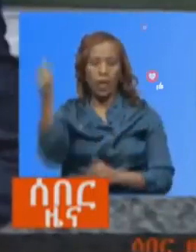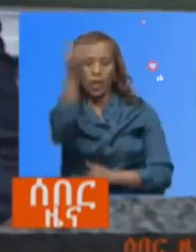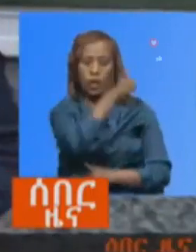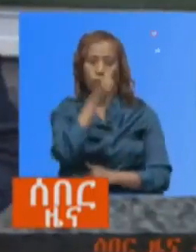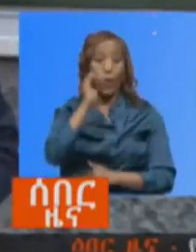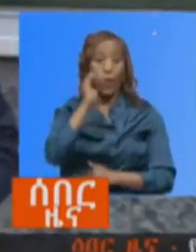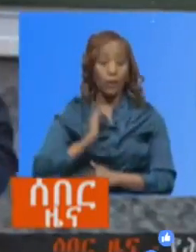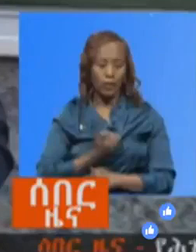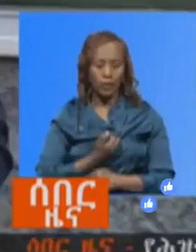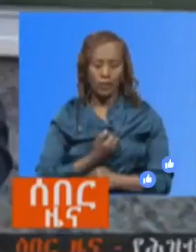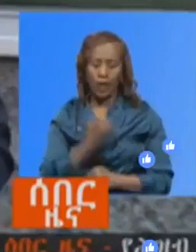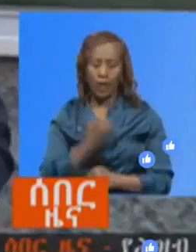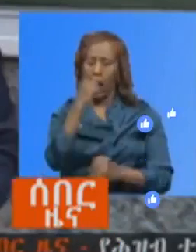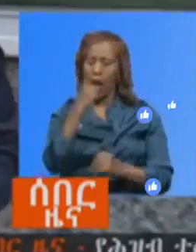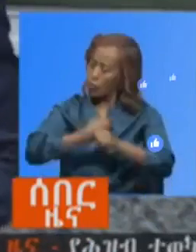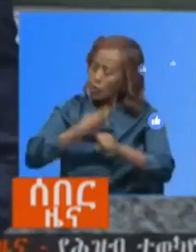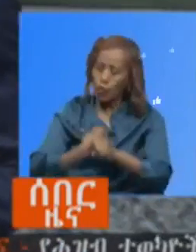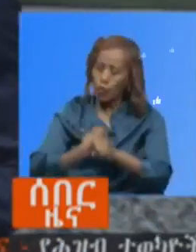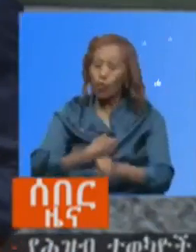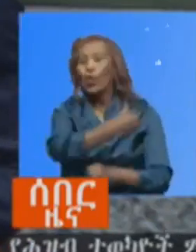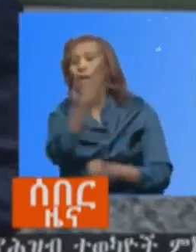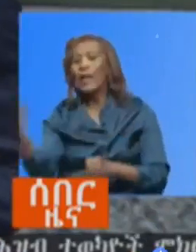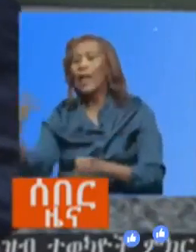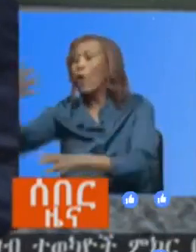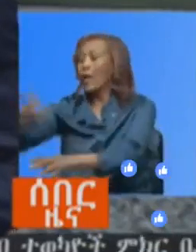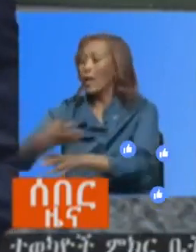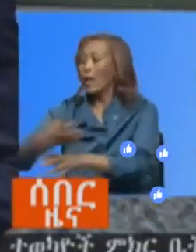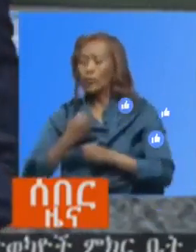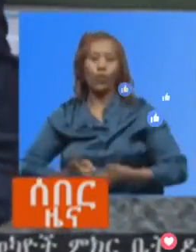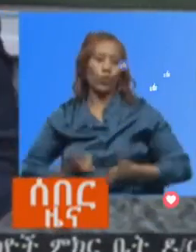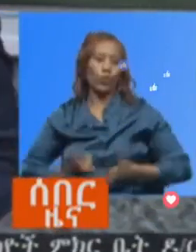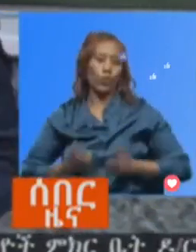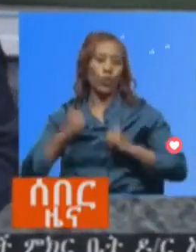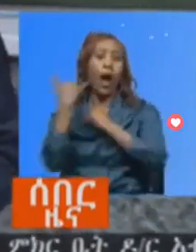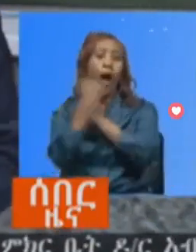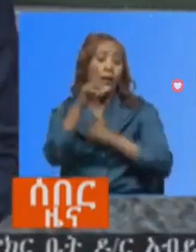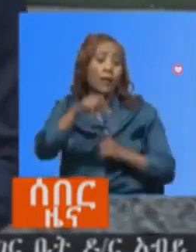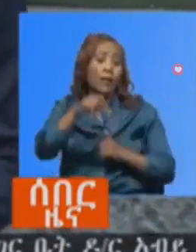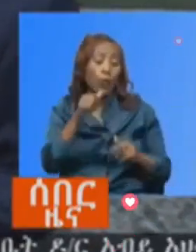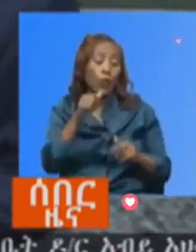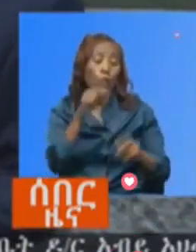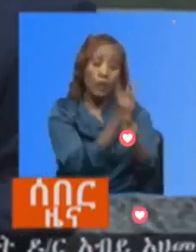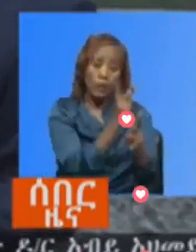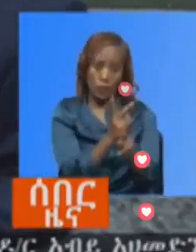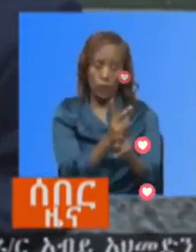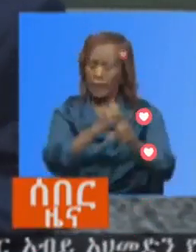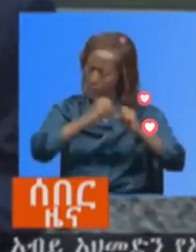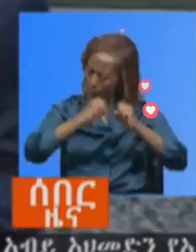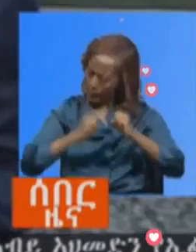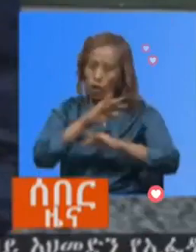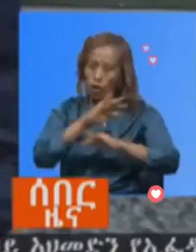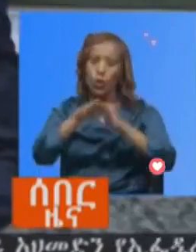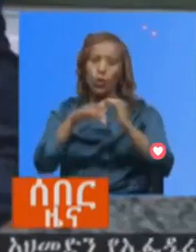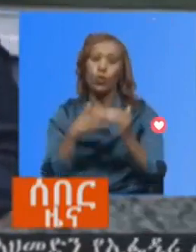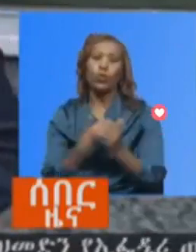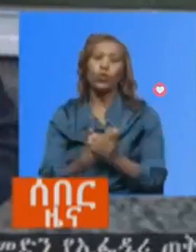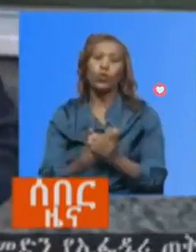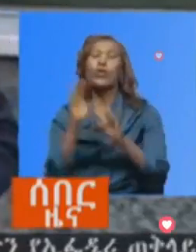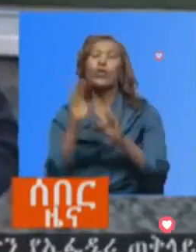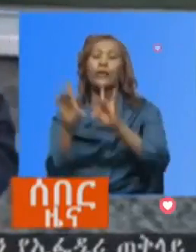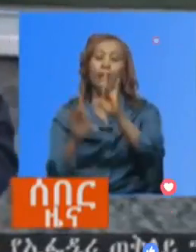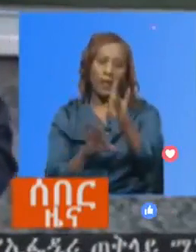ኢትዮጵያችን አንዱ ሰርቶ ሌላው ቀምቶ የሚኖርባት አገር እንዳትሆን ለመጠበቅ የምንችለውን ሁሉ